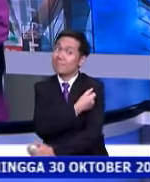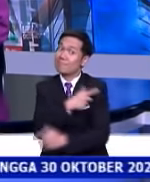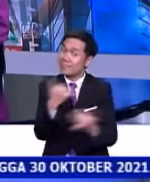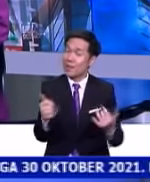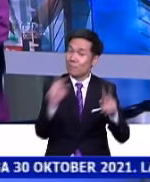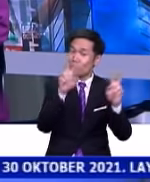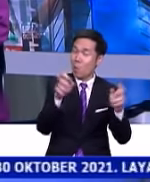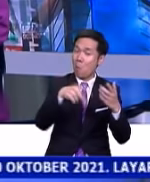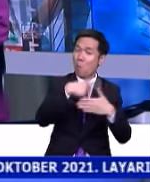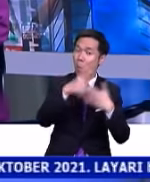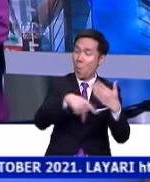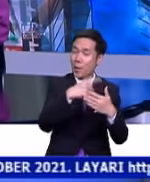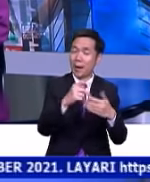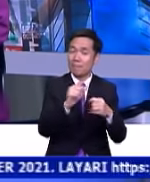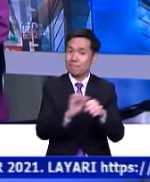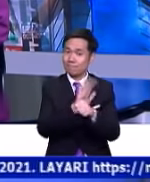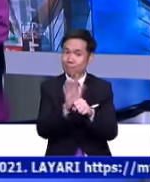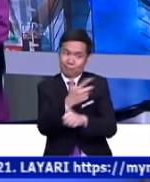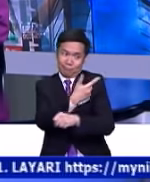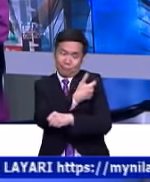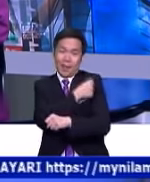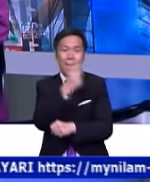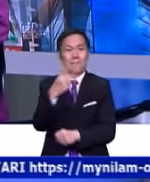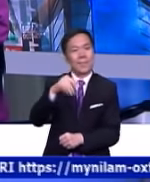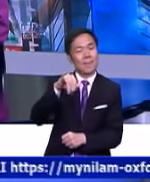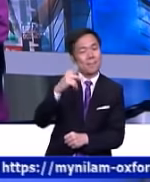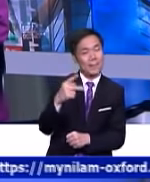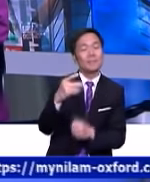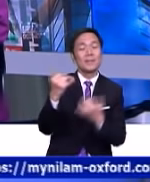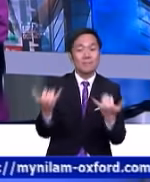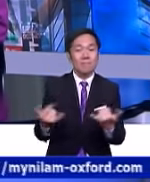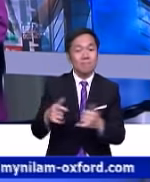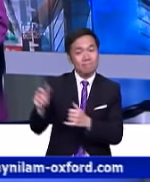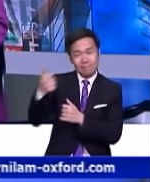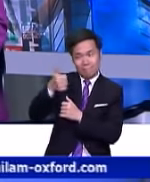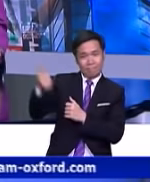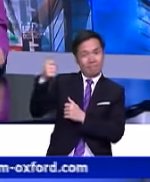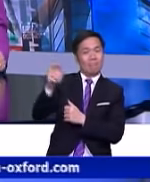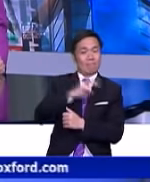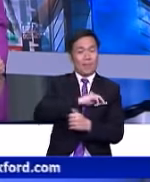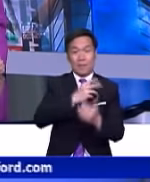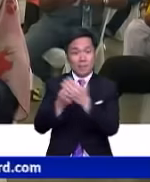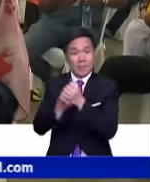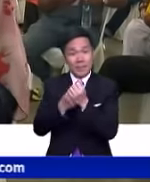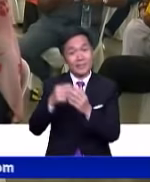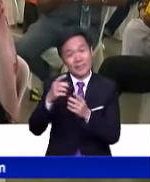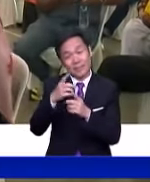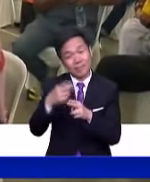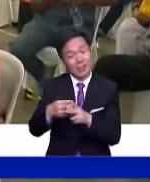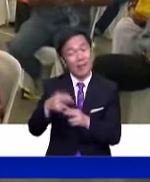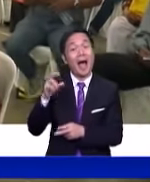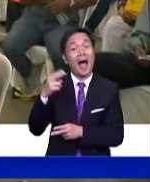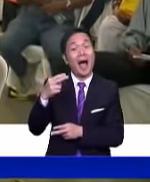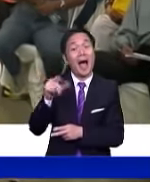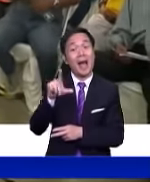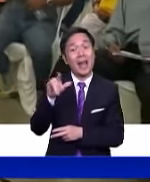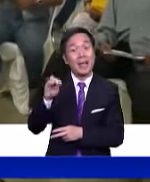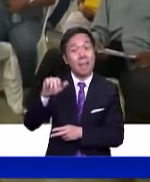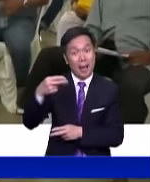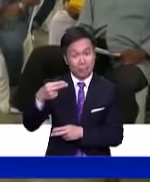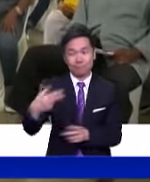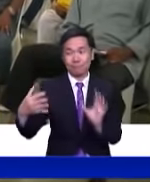program imunisasi COVID-19 kebangsaan PIK. Menurut Menteri Perpaduan Datuk Halimah Mohamad Saddiq, program